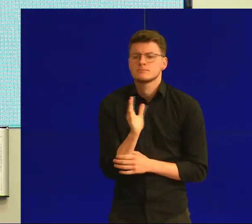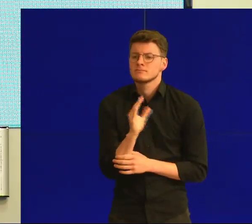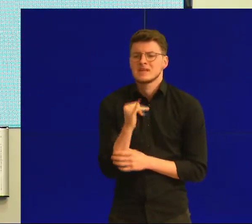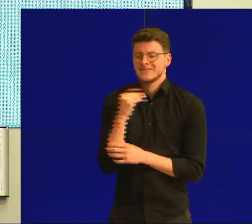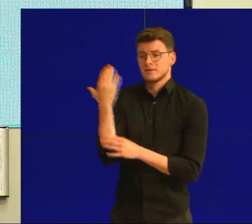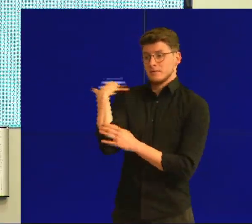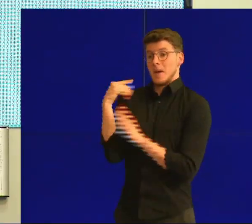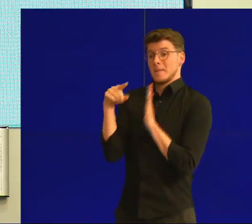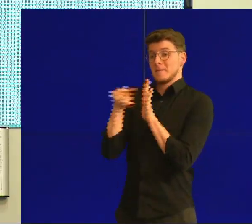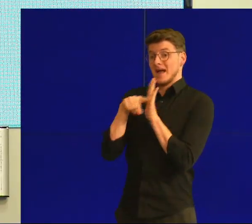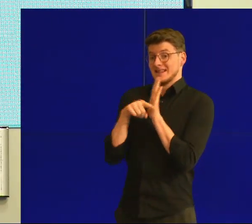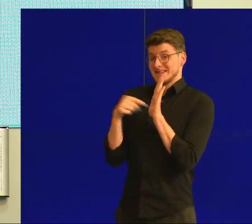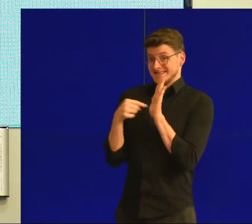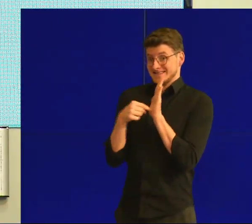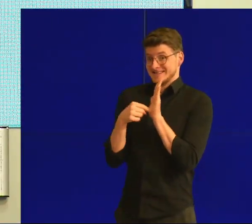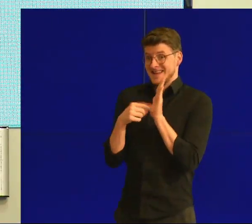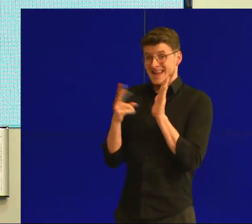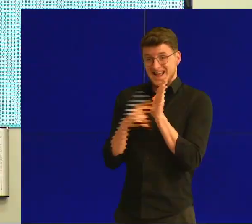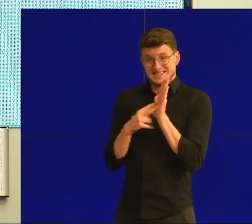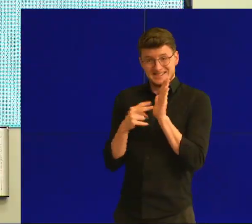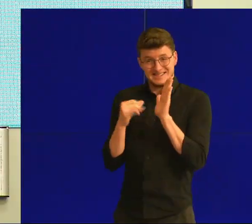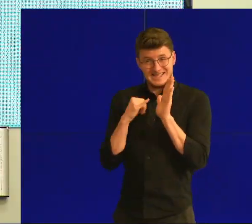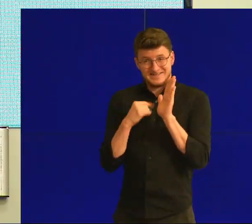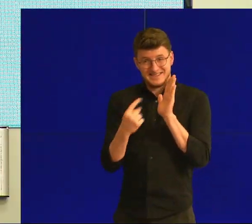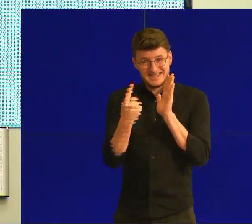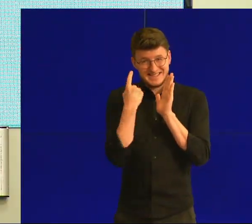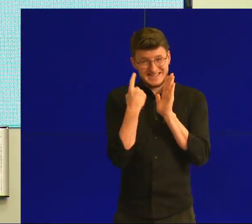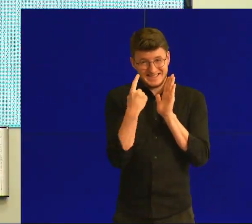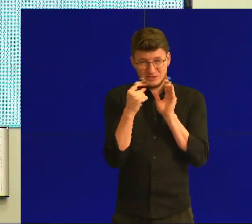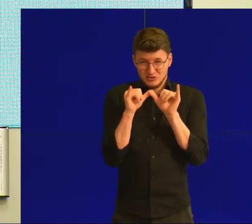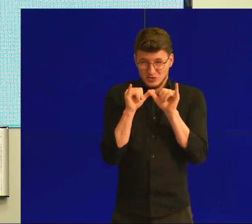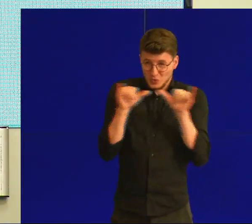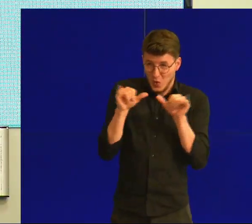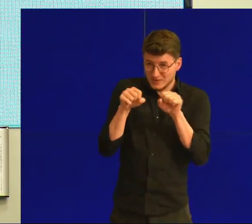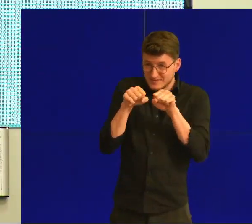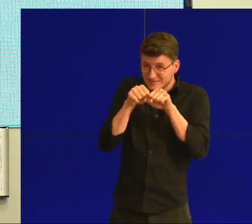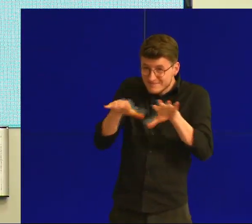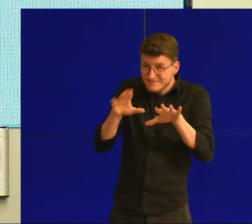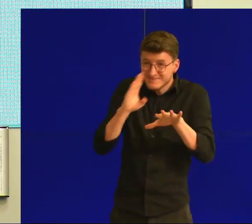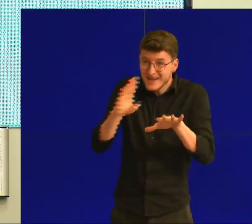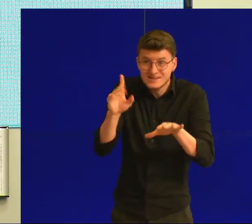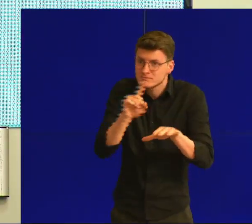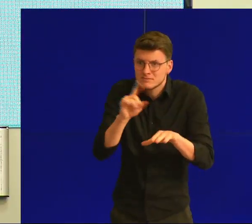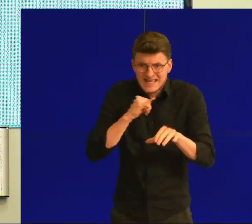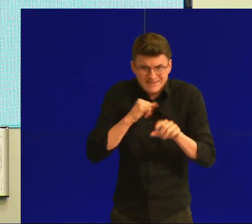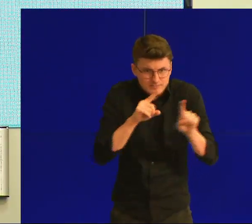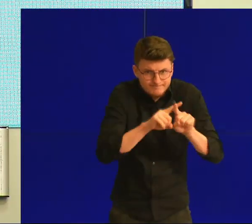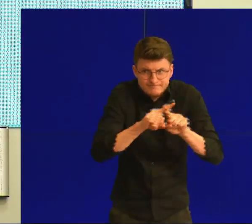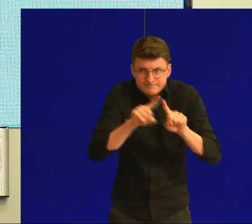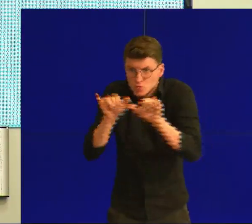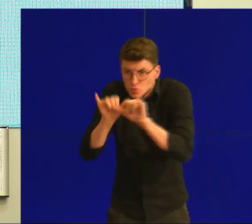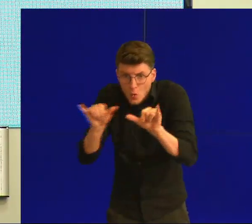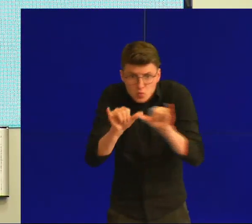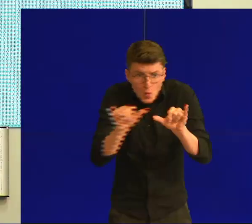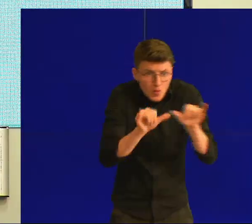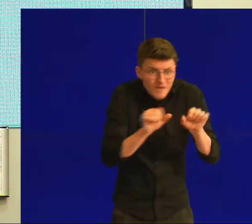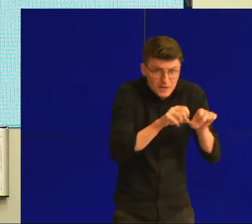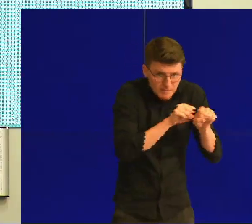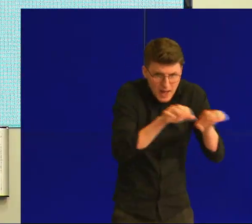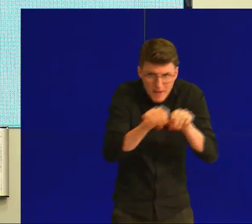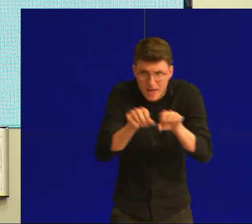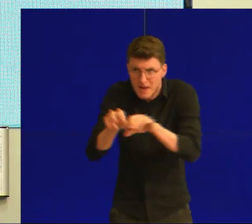deux circulaires s'ils vantent un bombardier russe au port d'alger ce groupe crit intérim des électeurs des